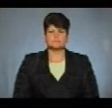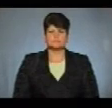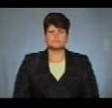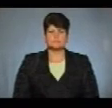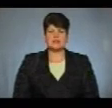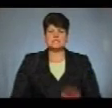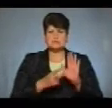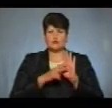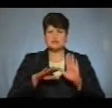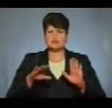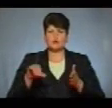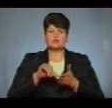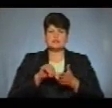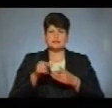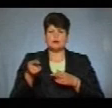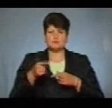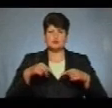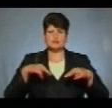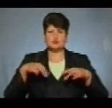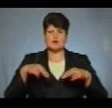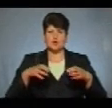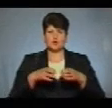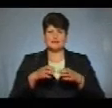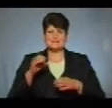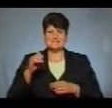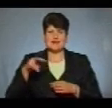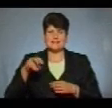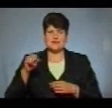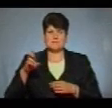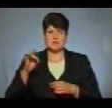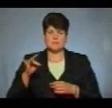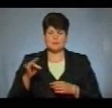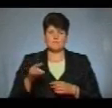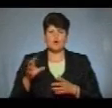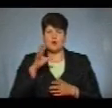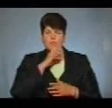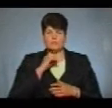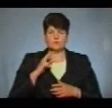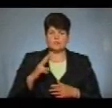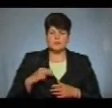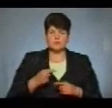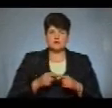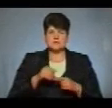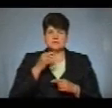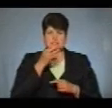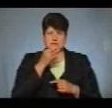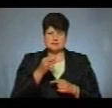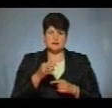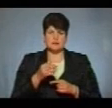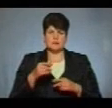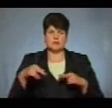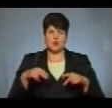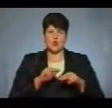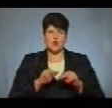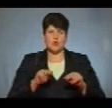Сімох дітей учасників тернопільського танцювального колективу «Селебриті» пограбували у Марселі. Про це повідомила хореограф Зоряна Світлик. Вона